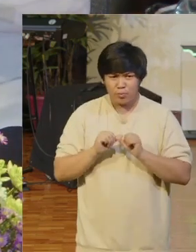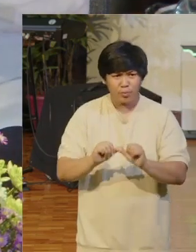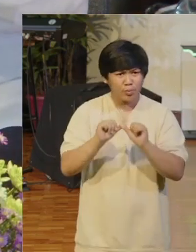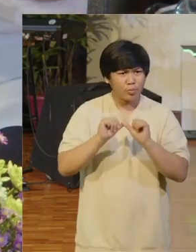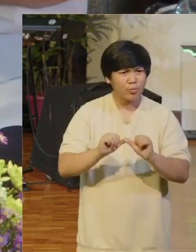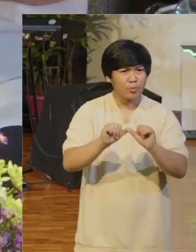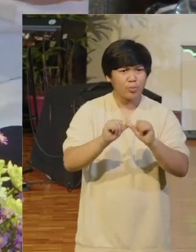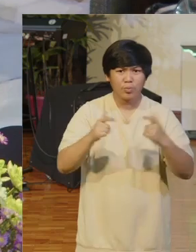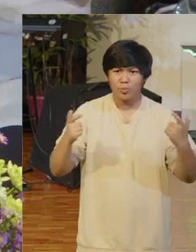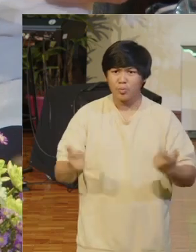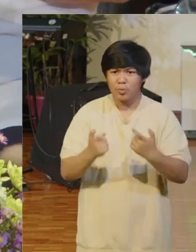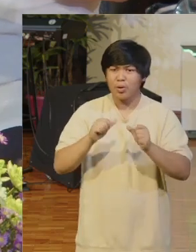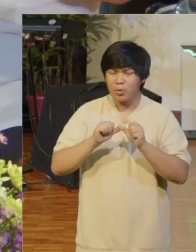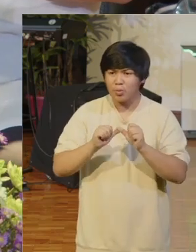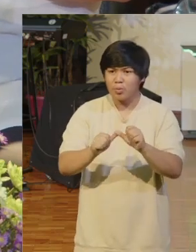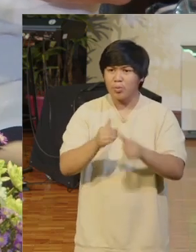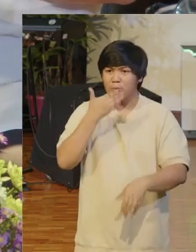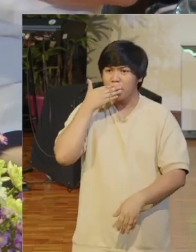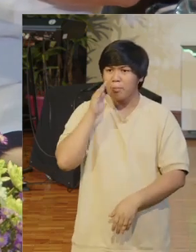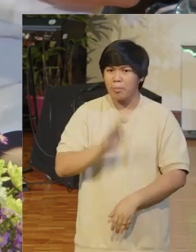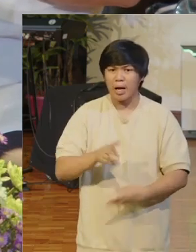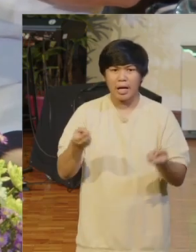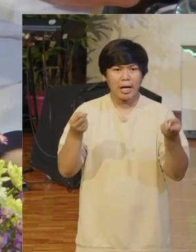pang kasamaan sa ating mundo?